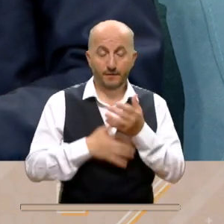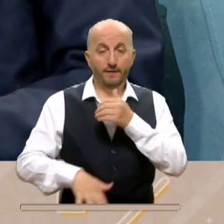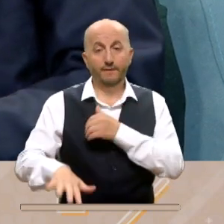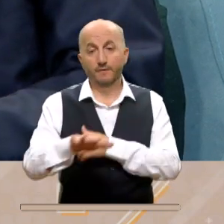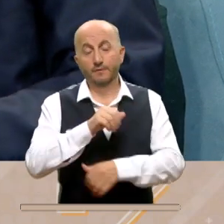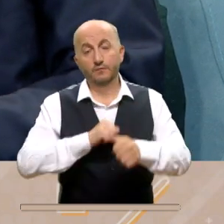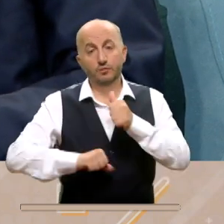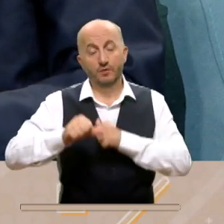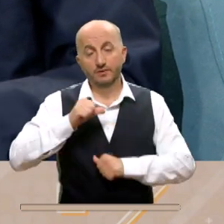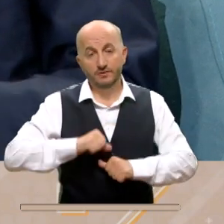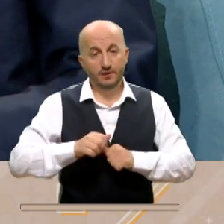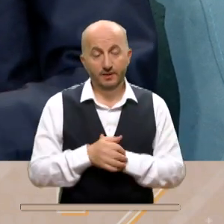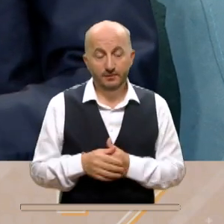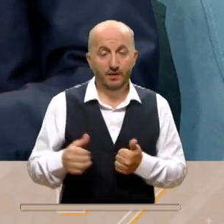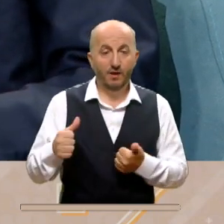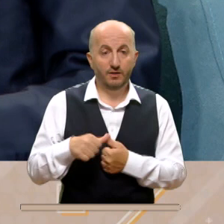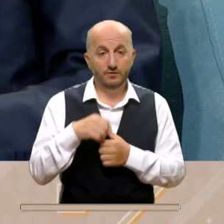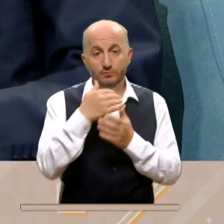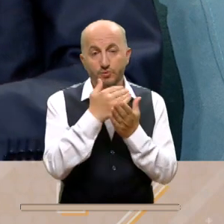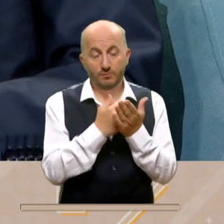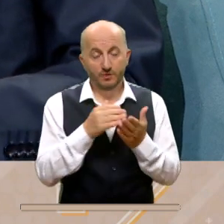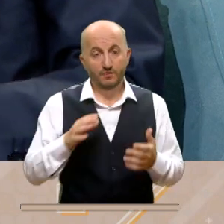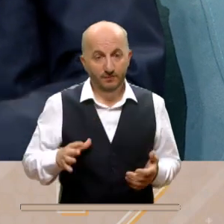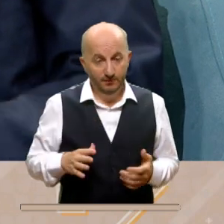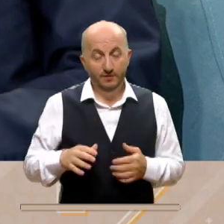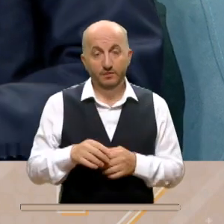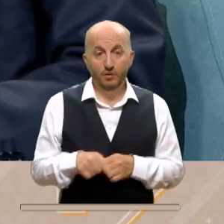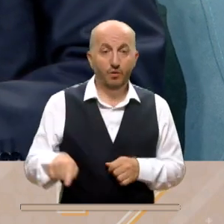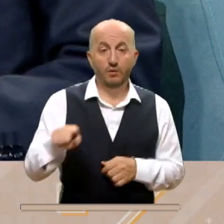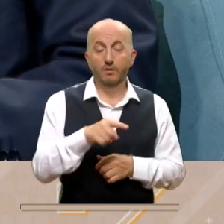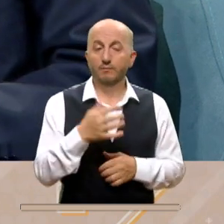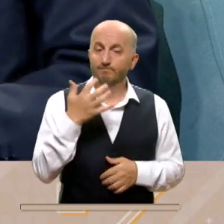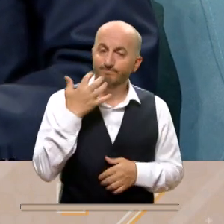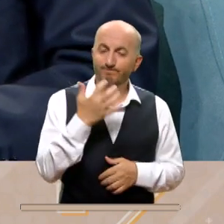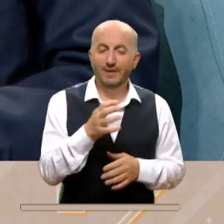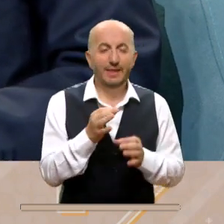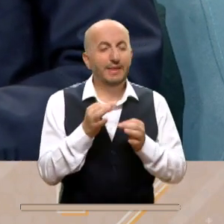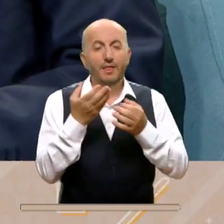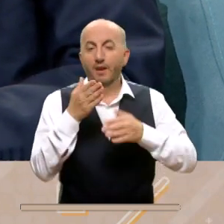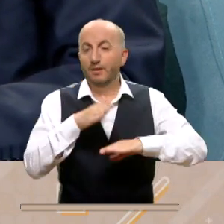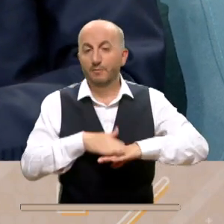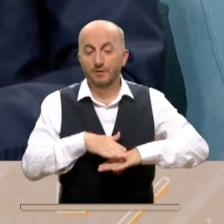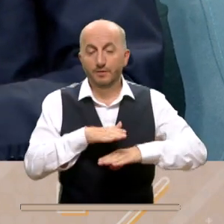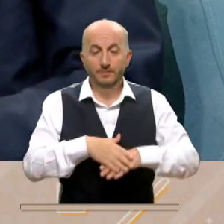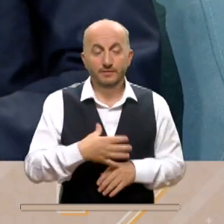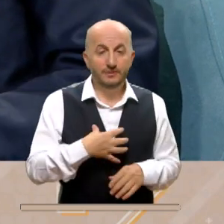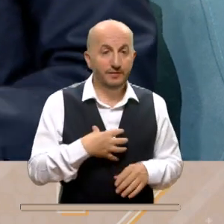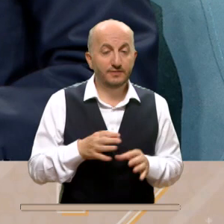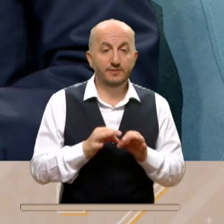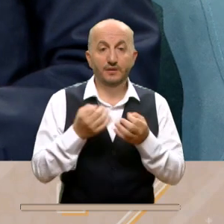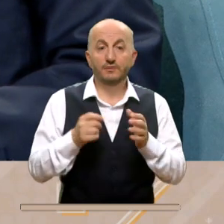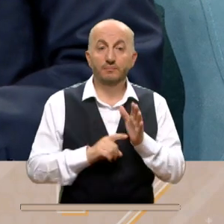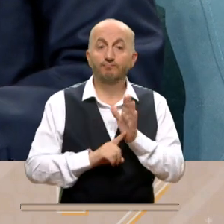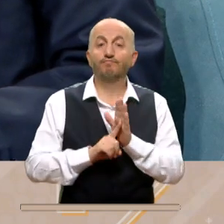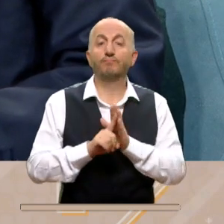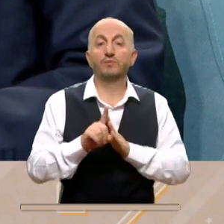üniversitelerde eş programları var. Onlarla ilgilenin. Neler yapılabilir? Kendinizi nasıl